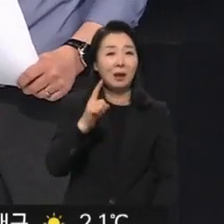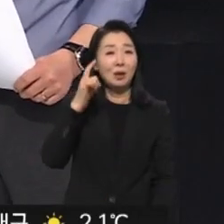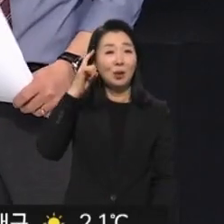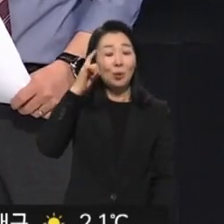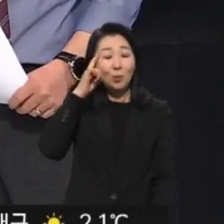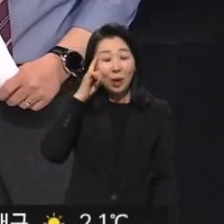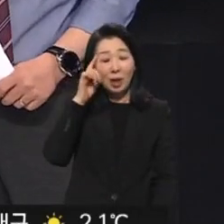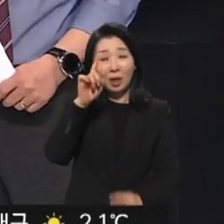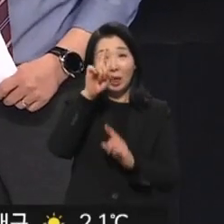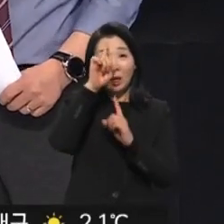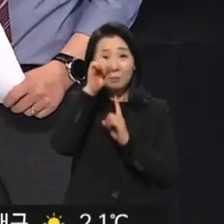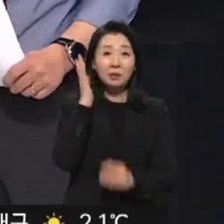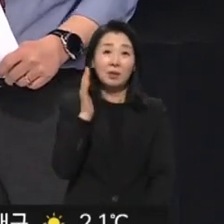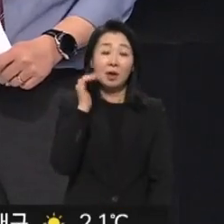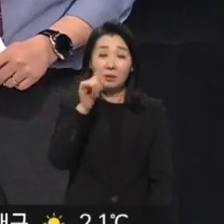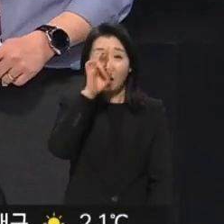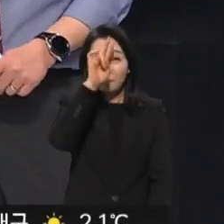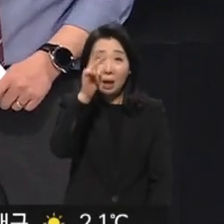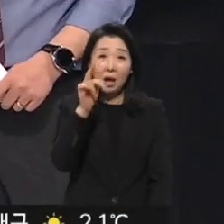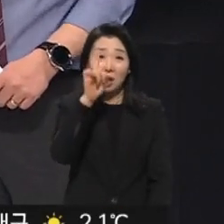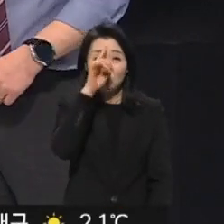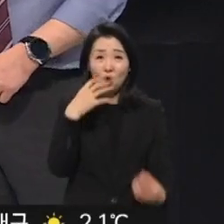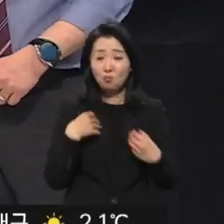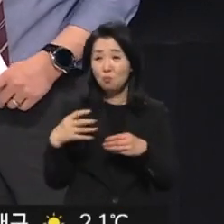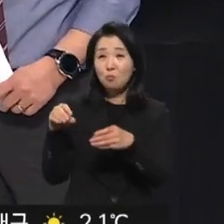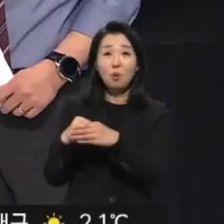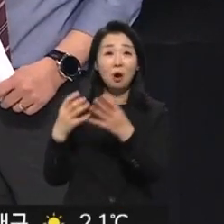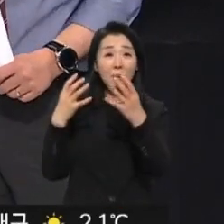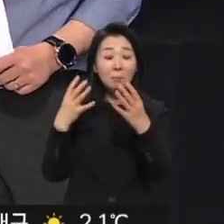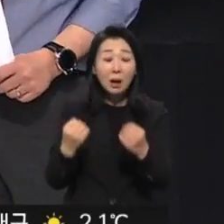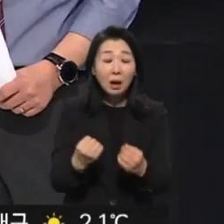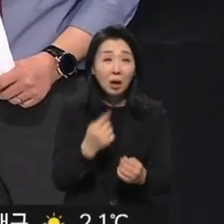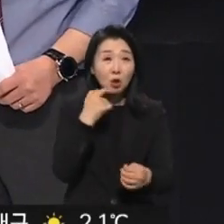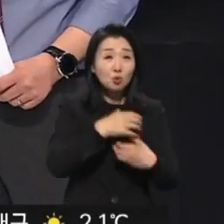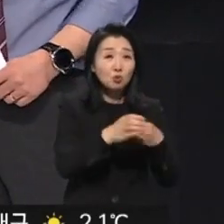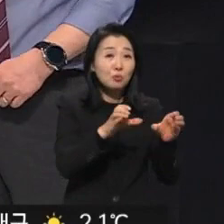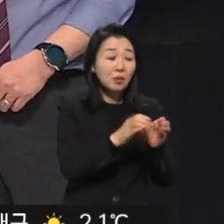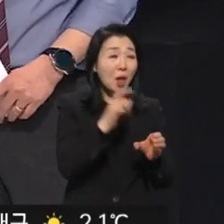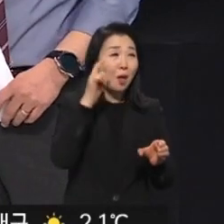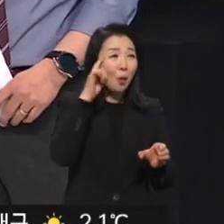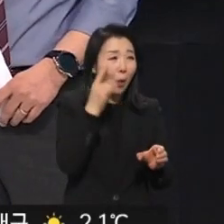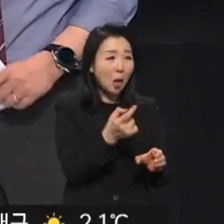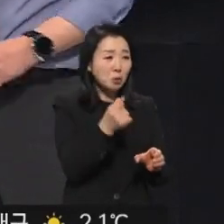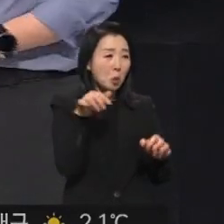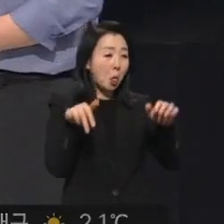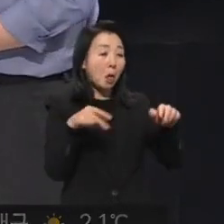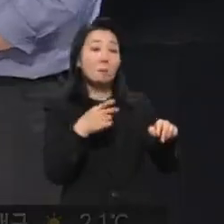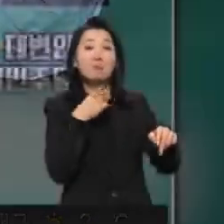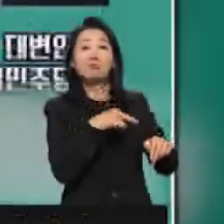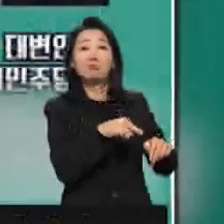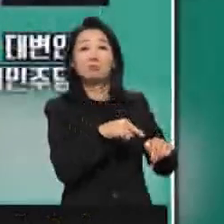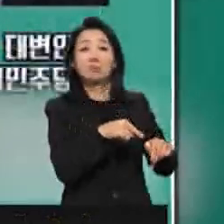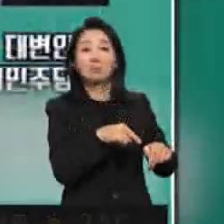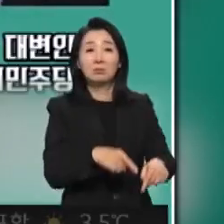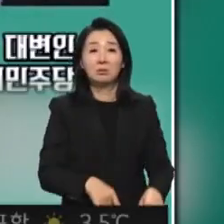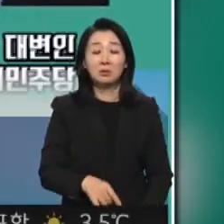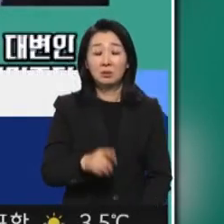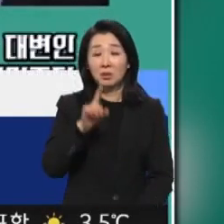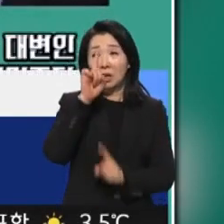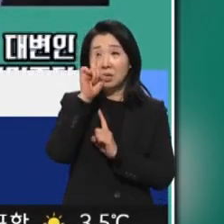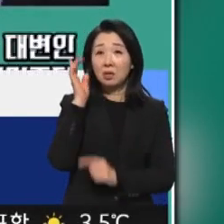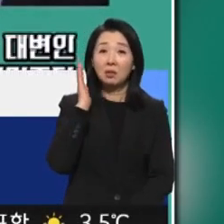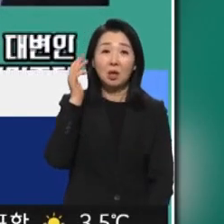이명박 박근혜 정부 인사들이 대거 포함된 반면 야권은 구색만 맞췄다는 겁니다. 이명박